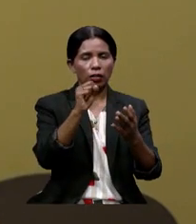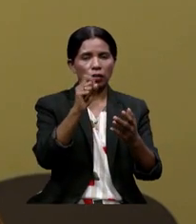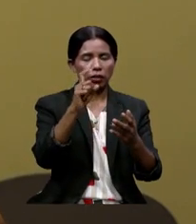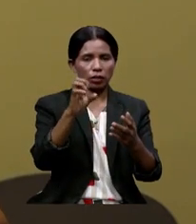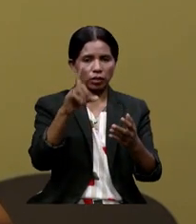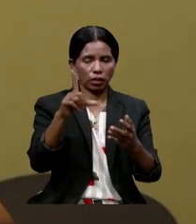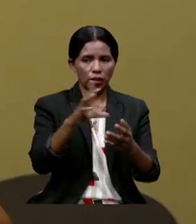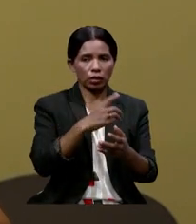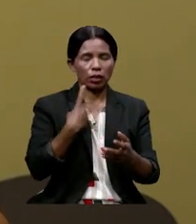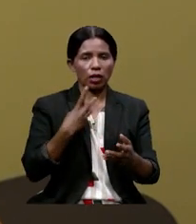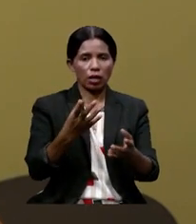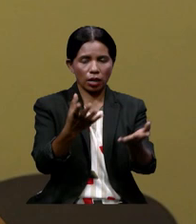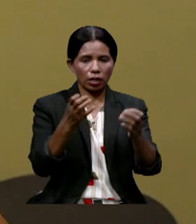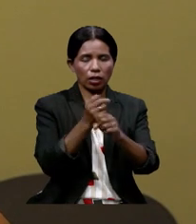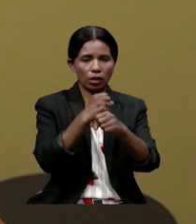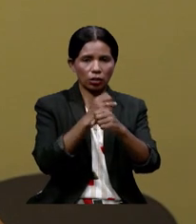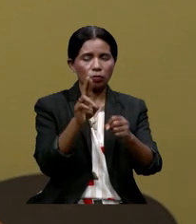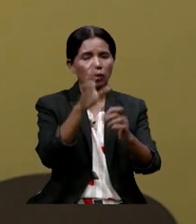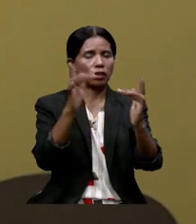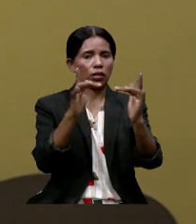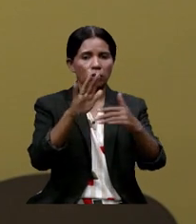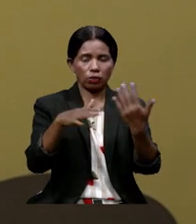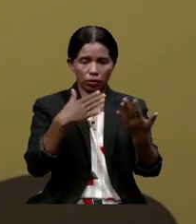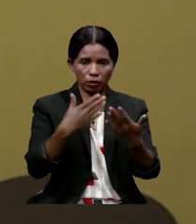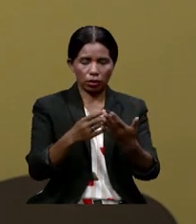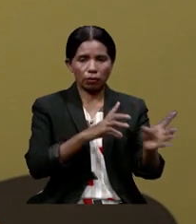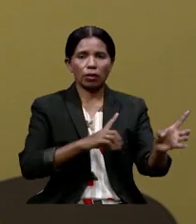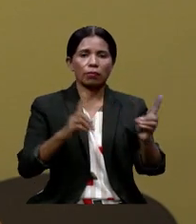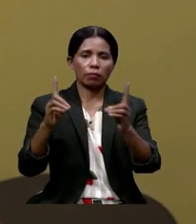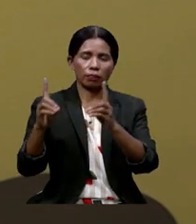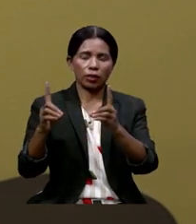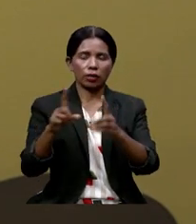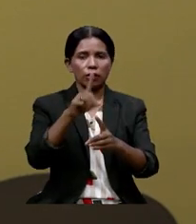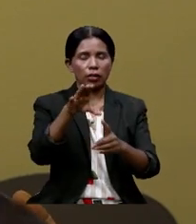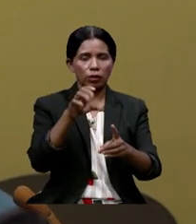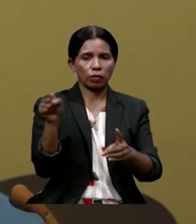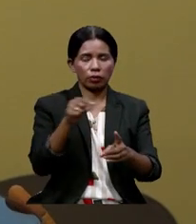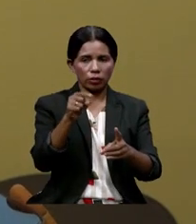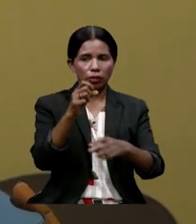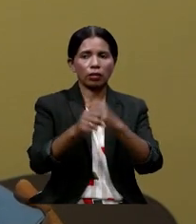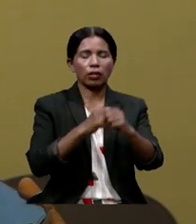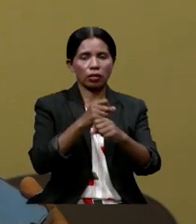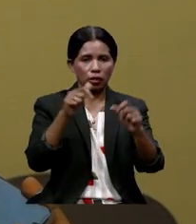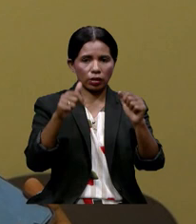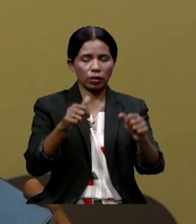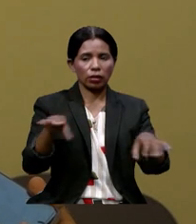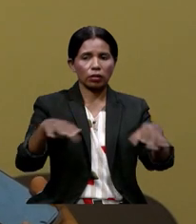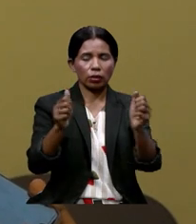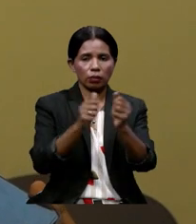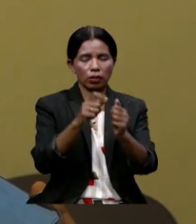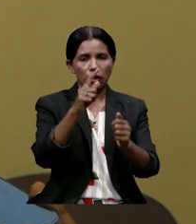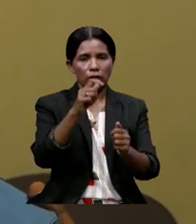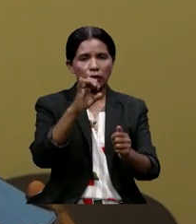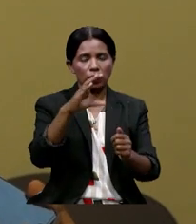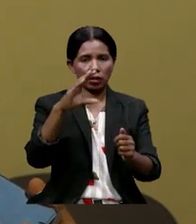cara digitalize ho tuana, para tu beri implementa 100% iya tina ide nih. Service samu tu kena tik, atau beri fo